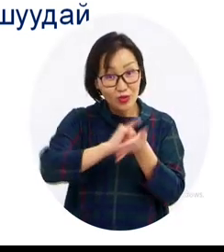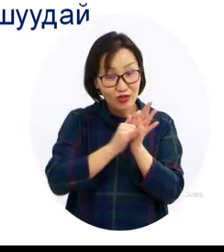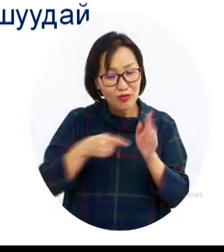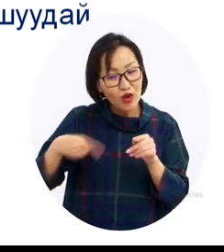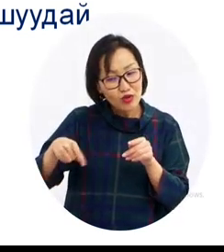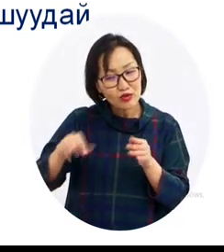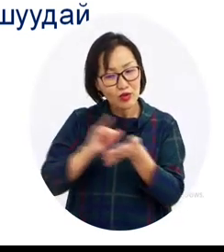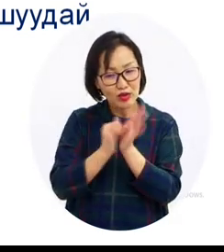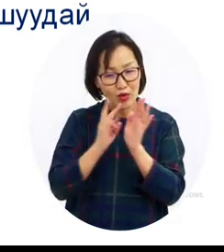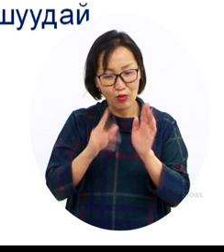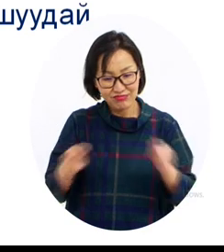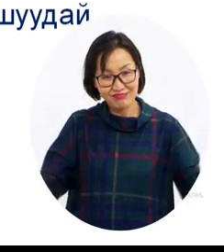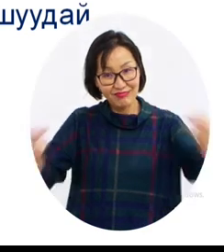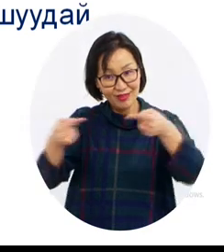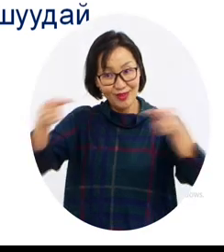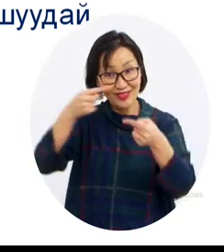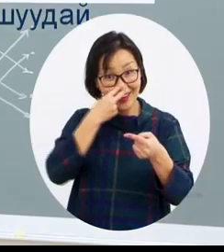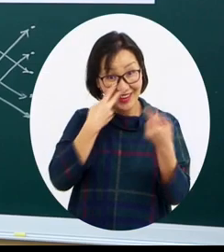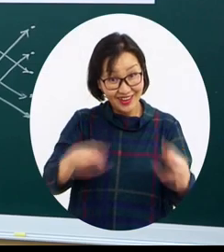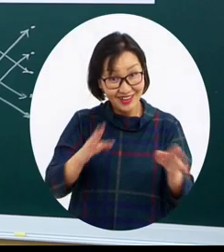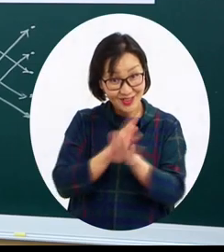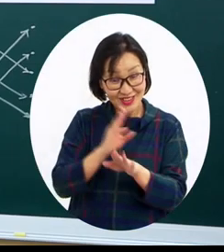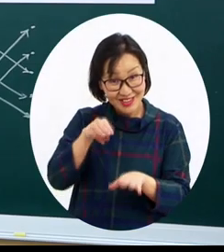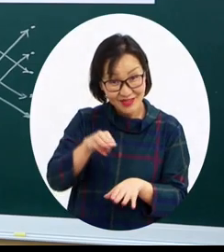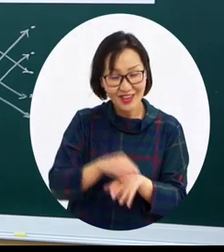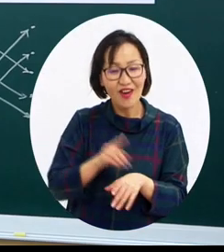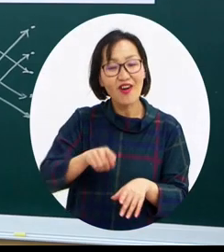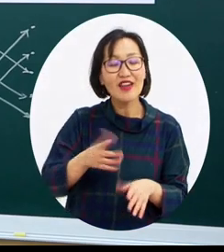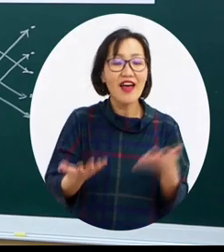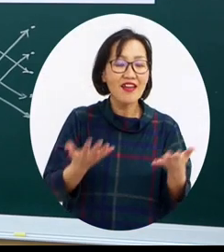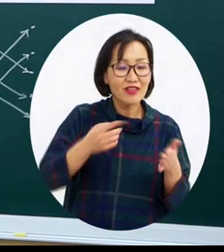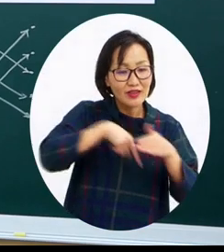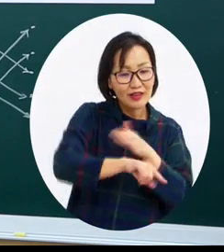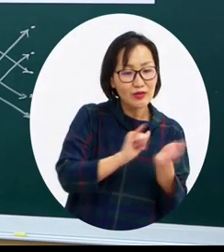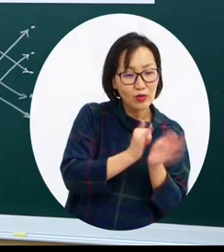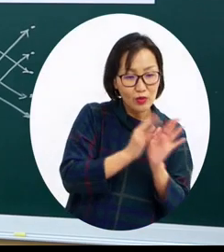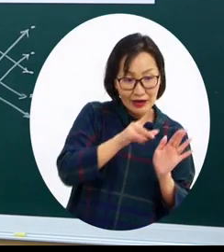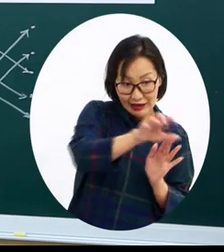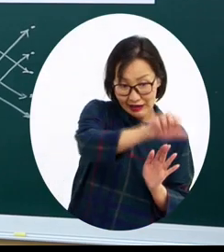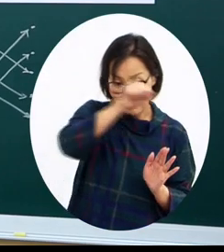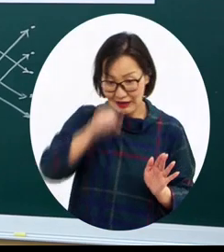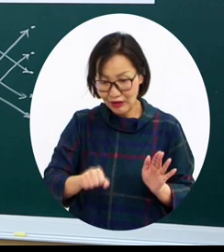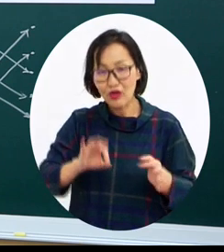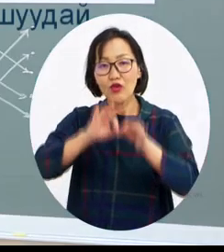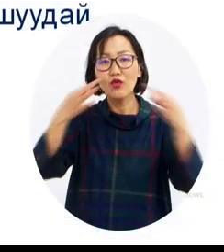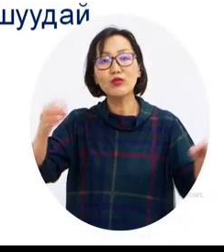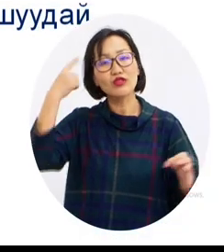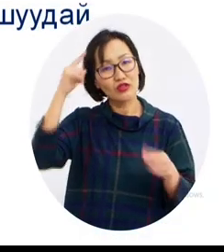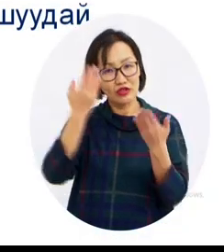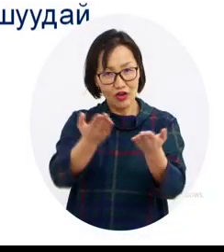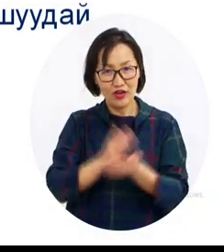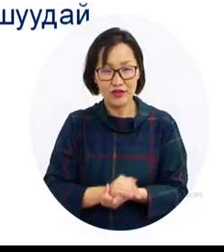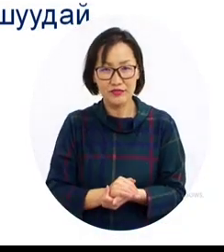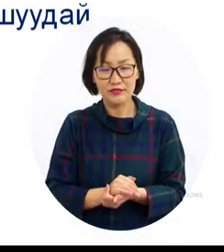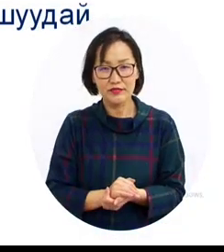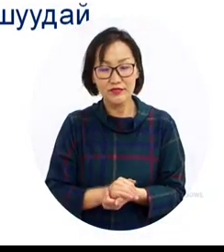өгнөдөө ойлцоо утгаар нь холбосон баг. За эндээс аль нэг хэл зүгээрээ цөмөрөө өгүүлбэр зөхөй. За